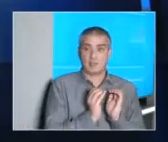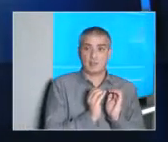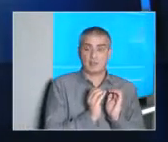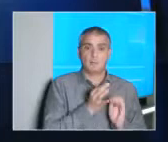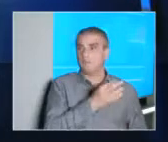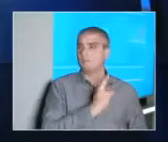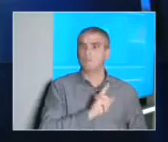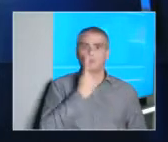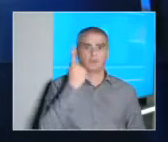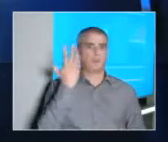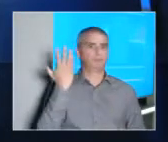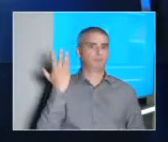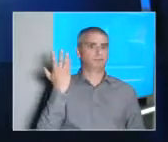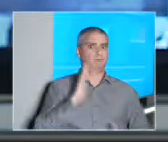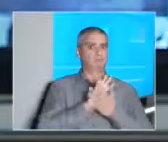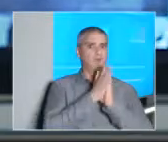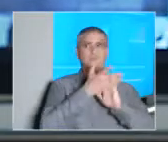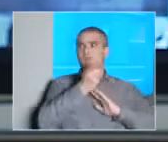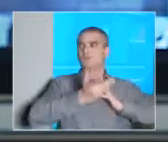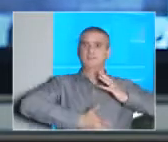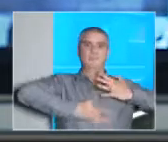בפריפריה, פתאום הופכים אותך